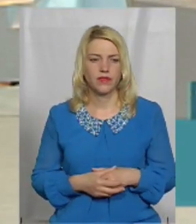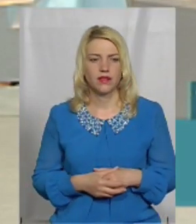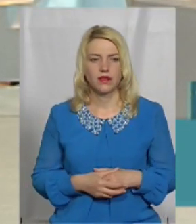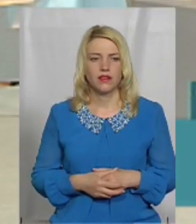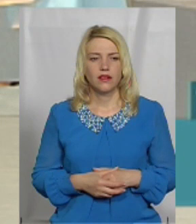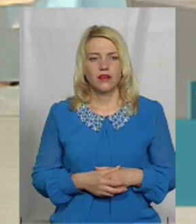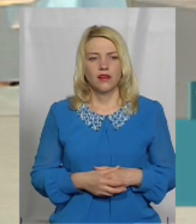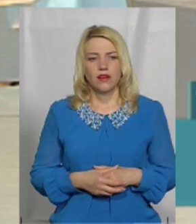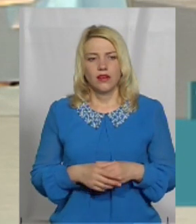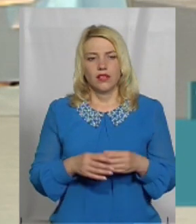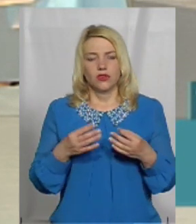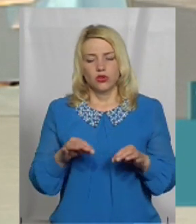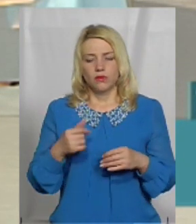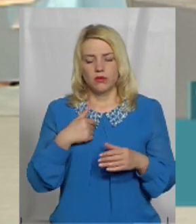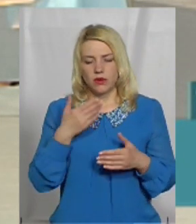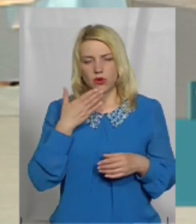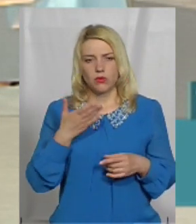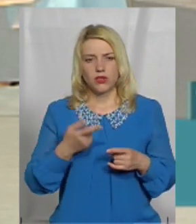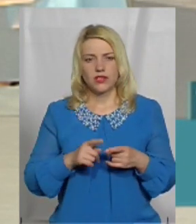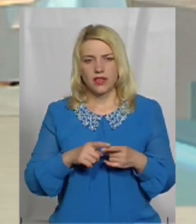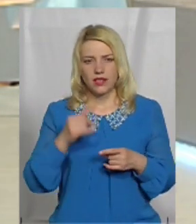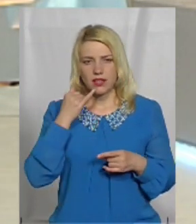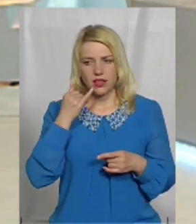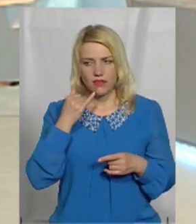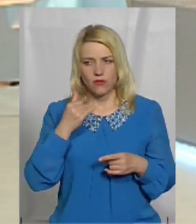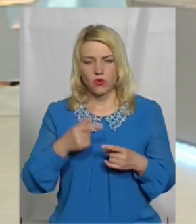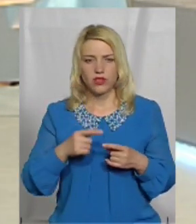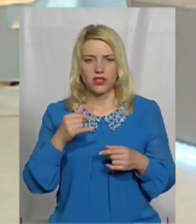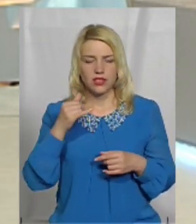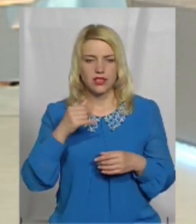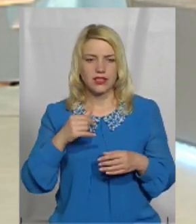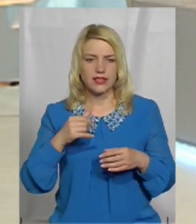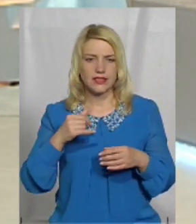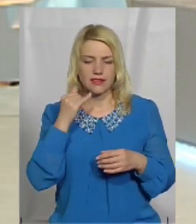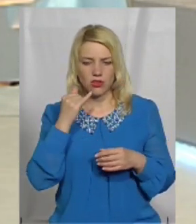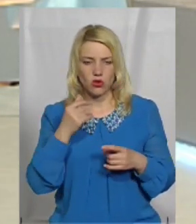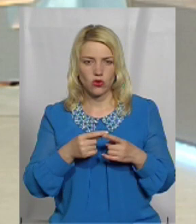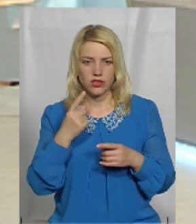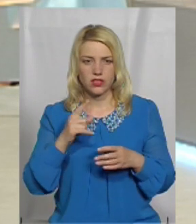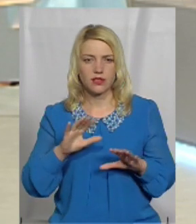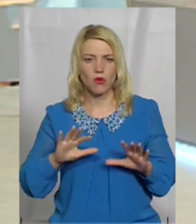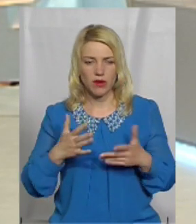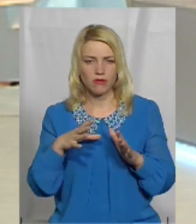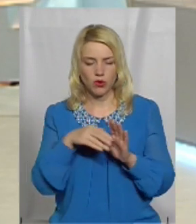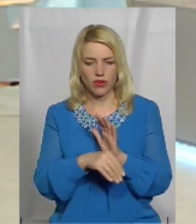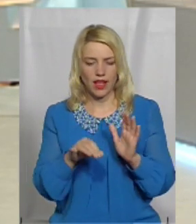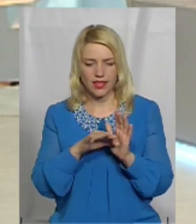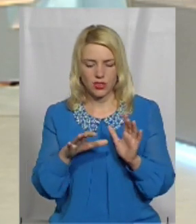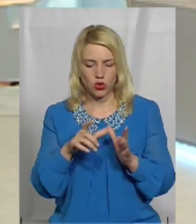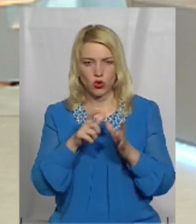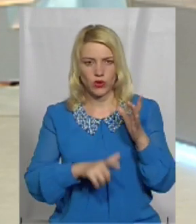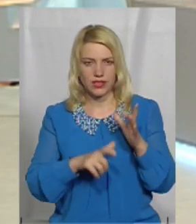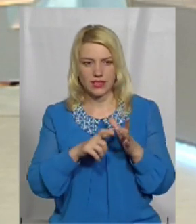прокоментувати цей телефонний дзвінок. От однією з таких позитивних моментів впровадження електронного